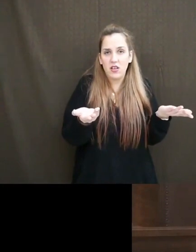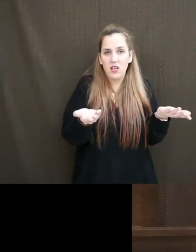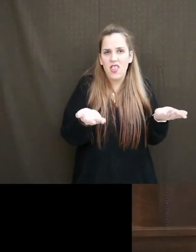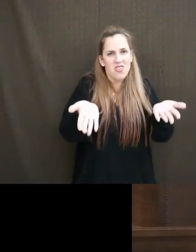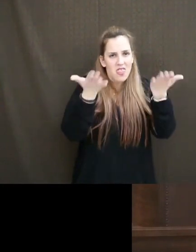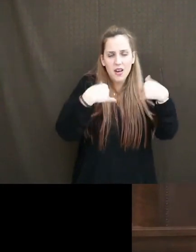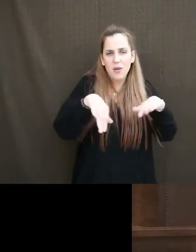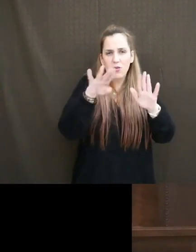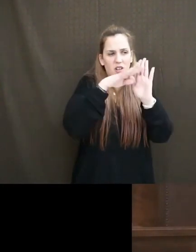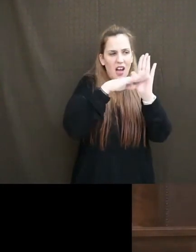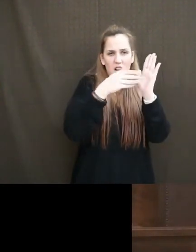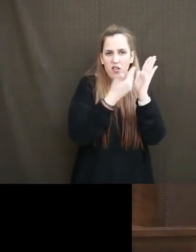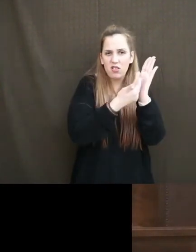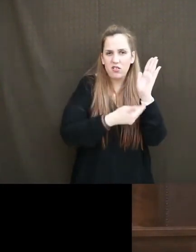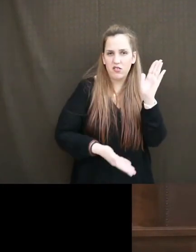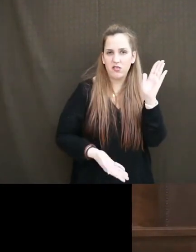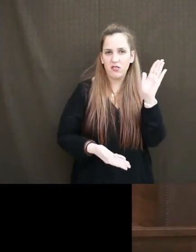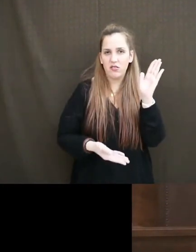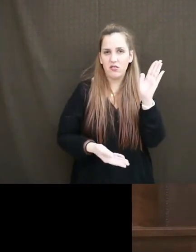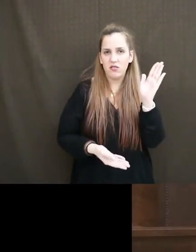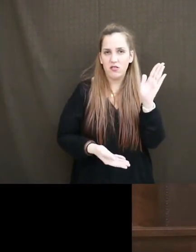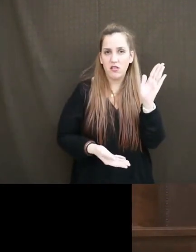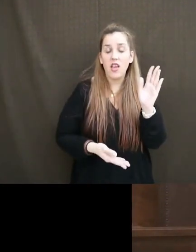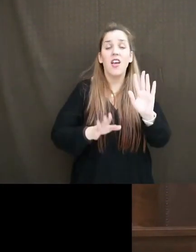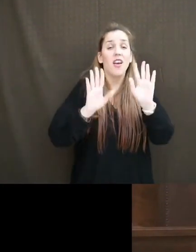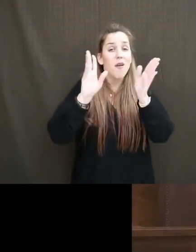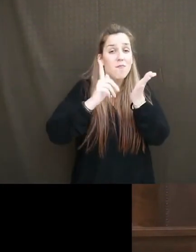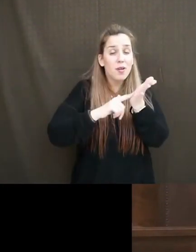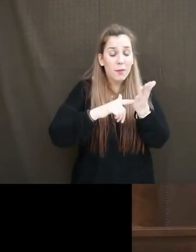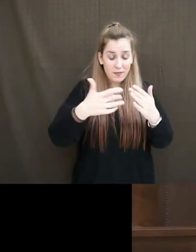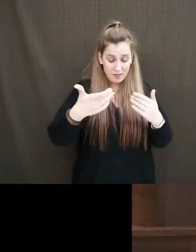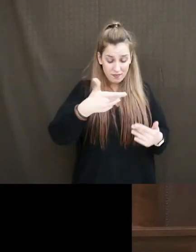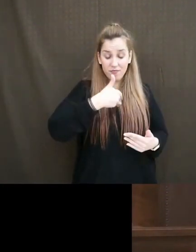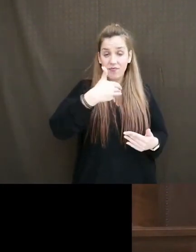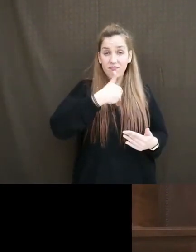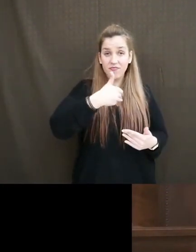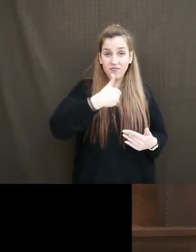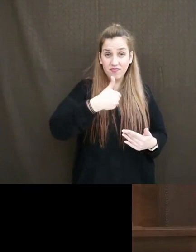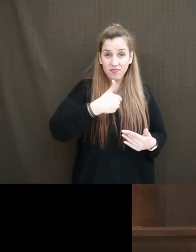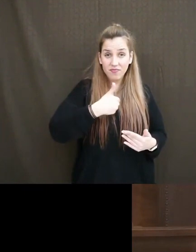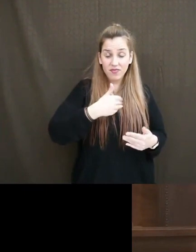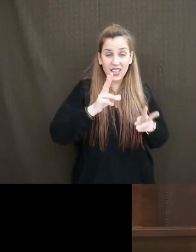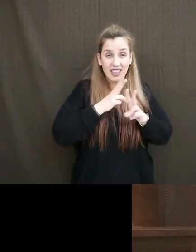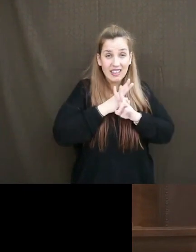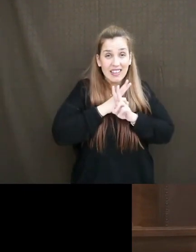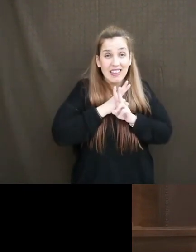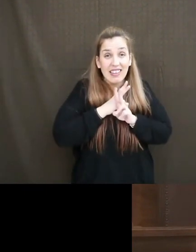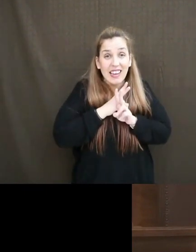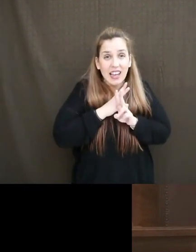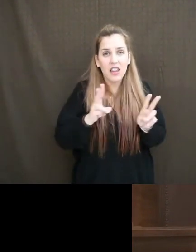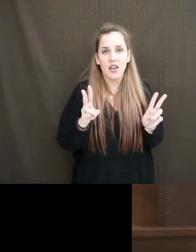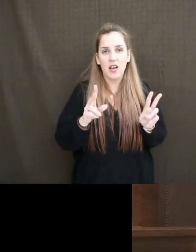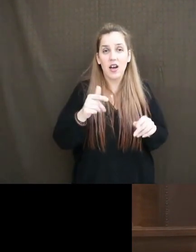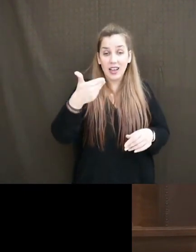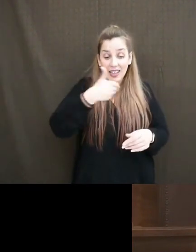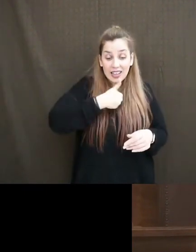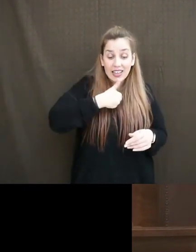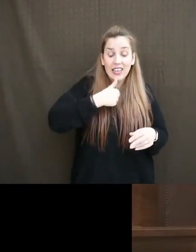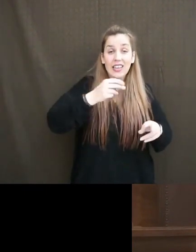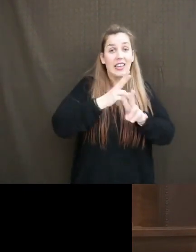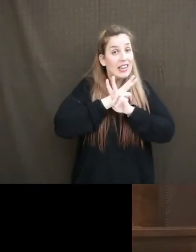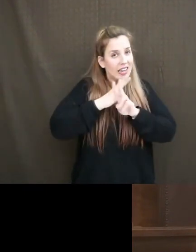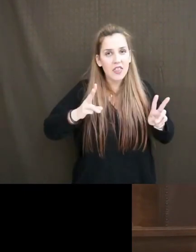ούτε για τη συνέχεια. Αν μες στην καρδιά σου λοιπόν, αν μες στην καρδιά μου δημιουργούνται με τον πάροδο του χρόνου και